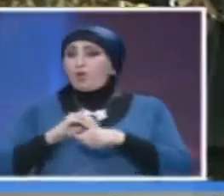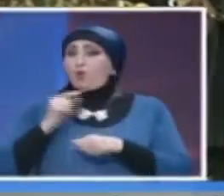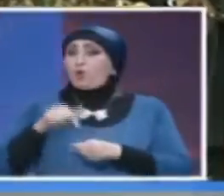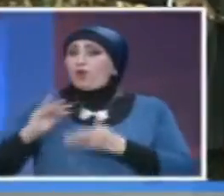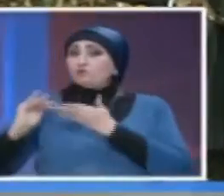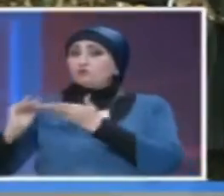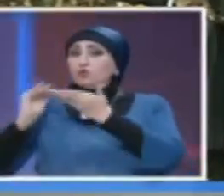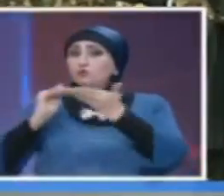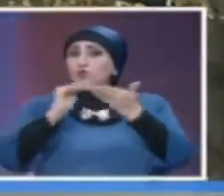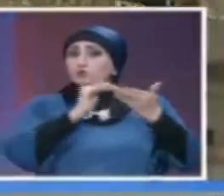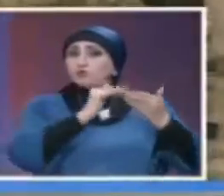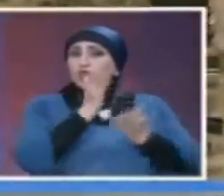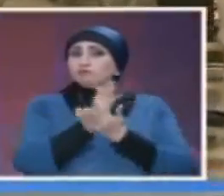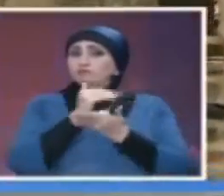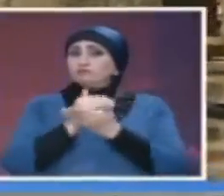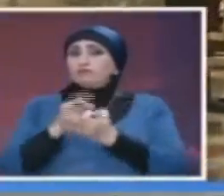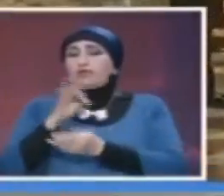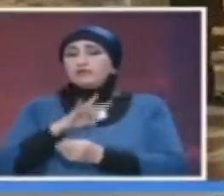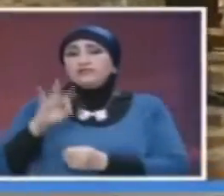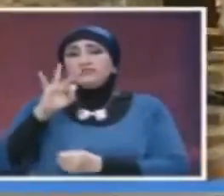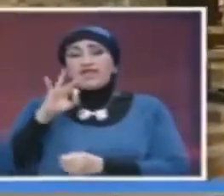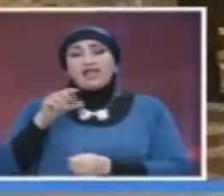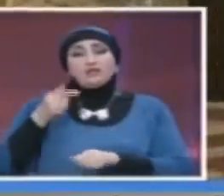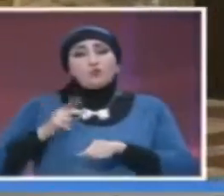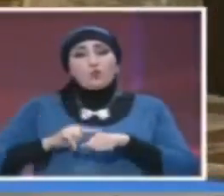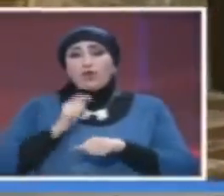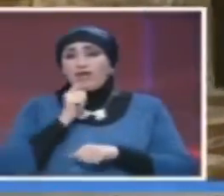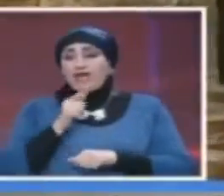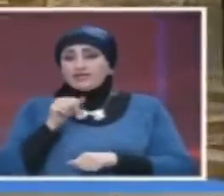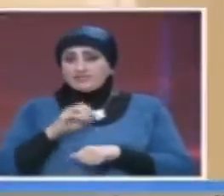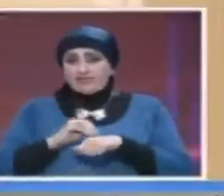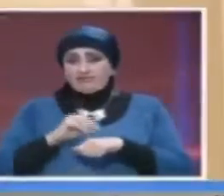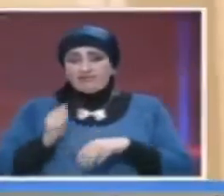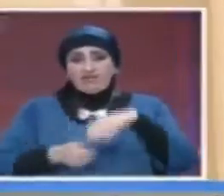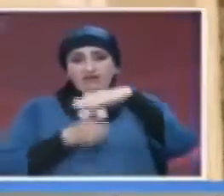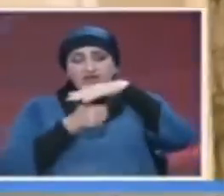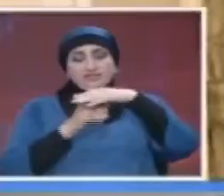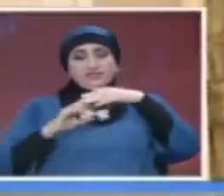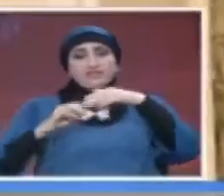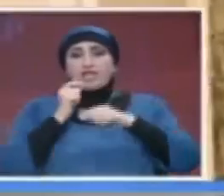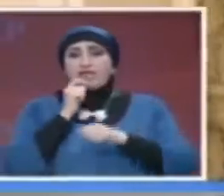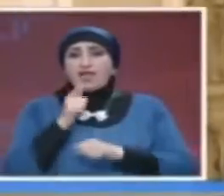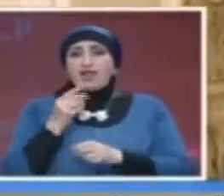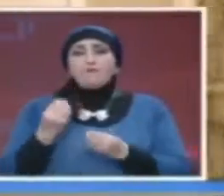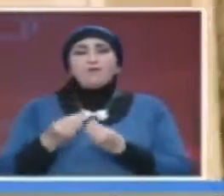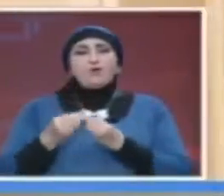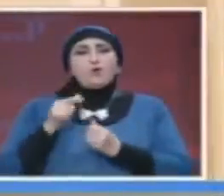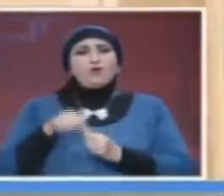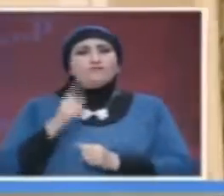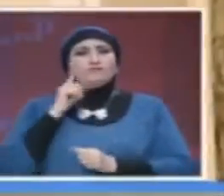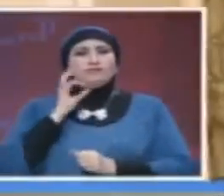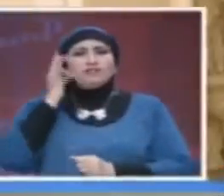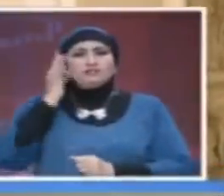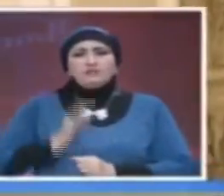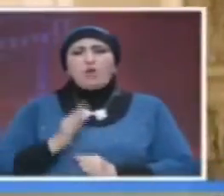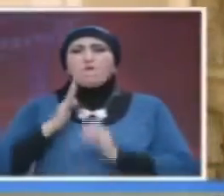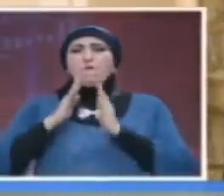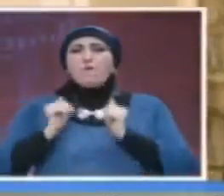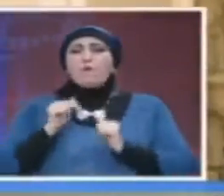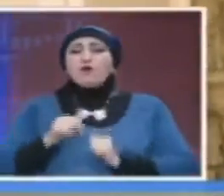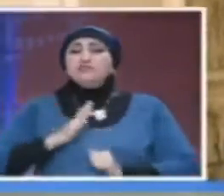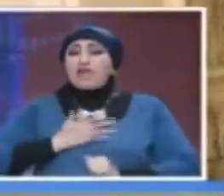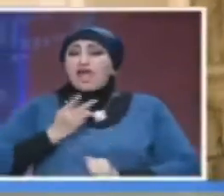يحقق مصالح الدول الثلاث. ومن جانبه أكد السيد الرئيس في هذا السياق على ثوابت الموقف المصري